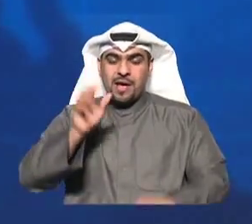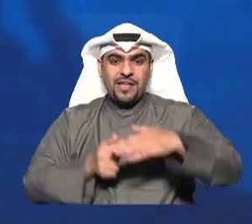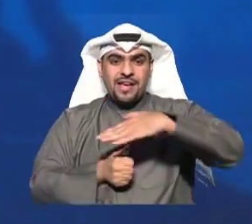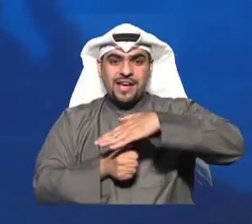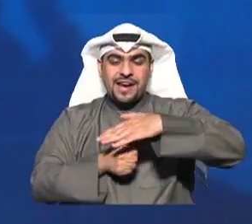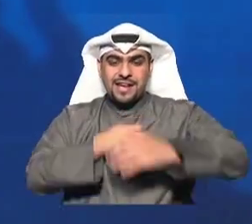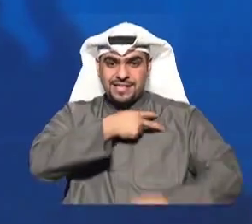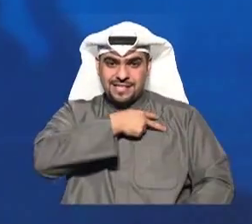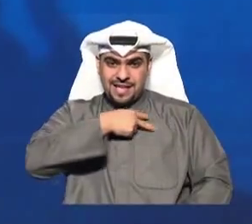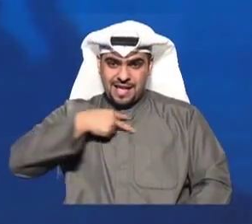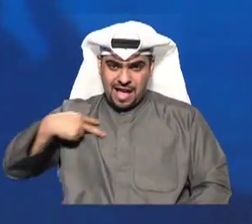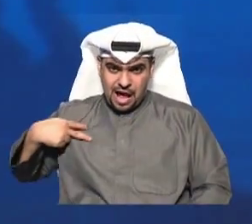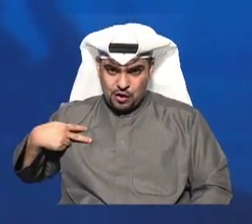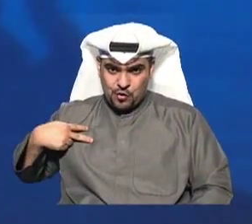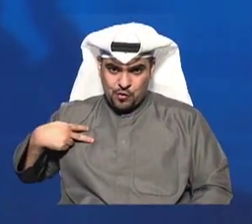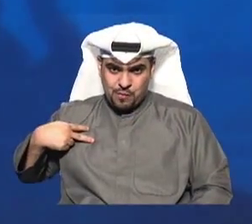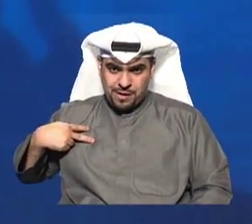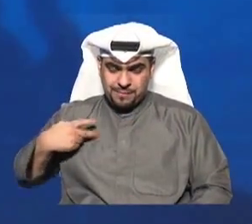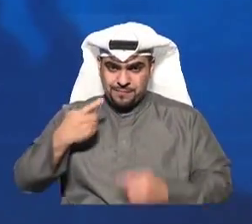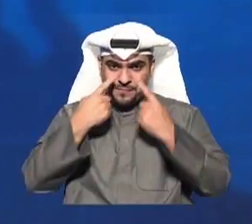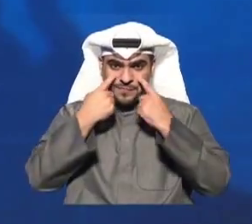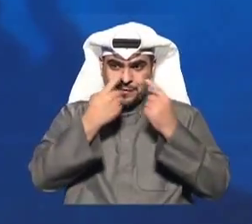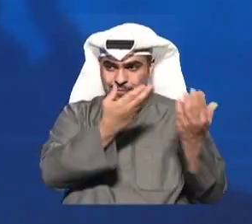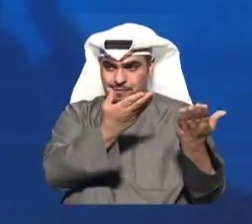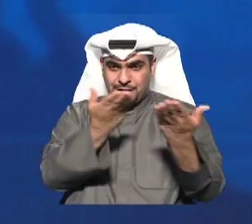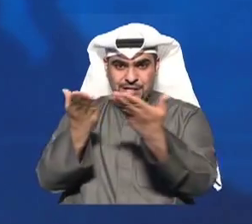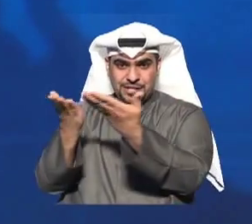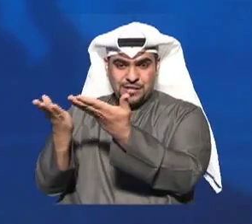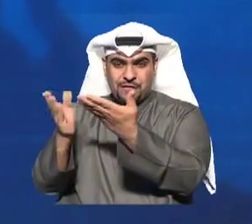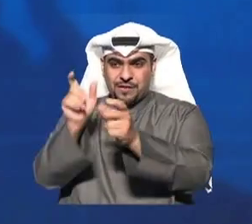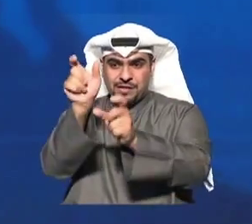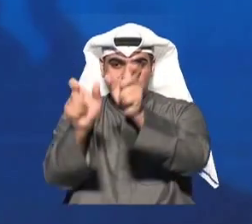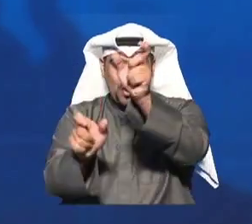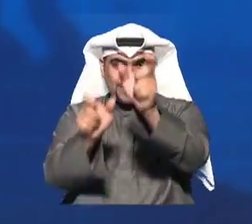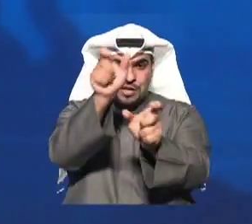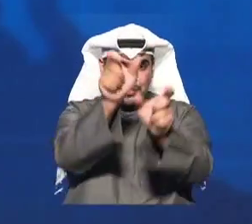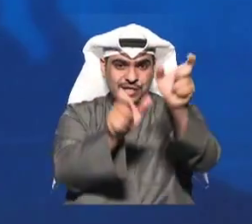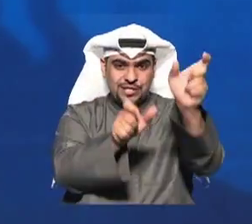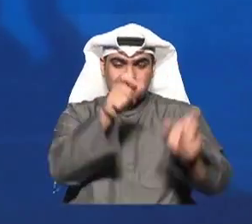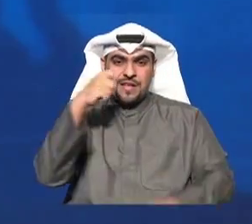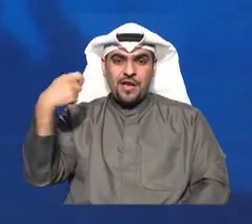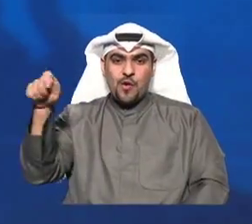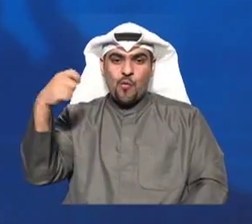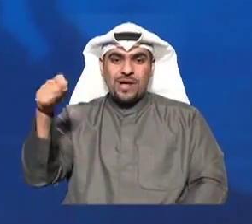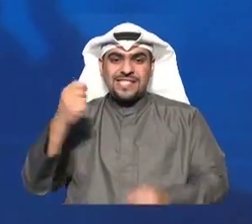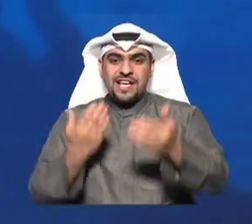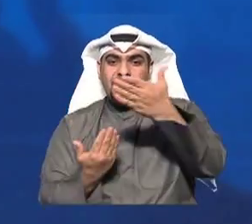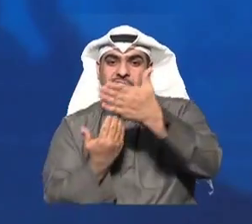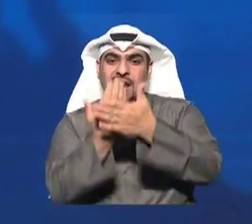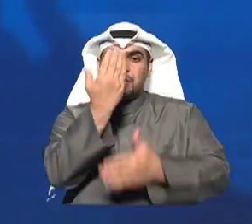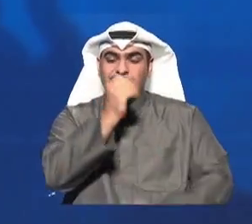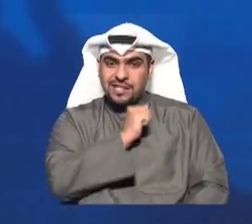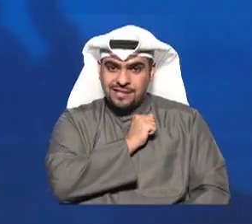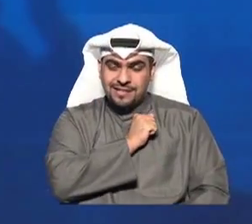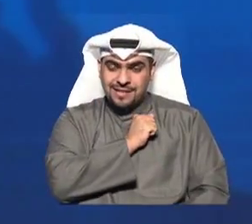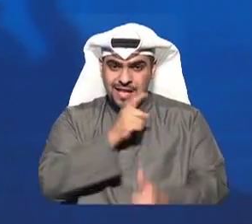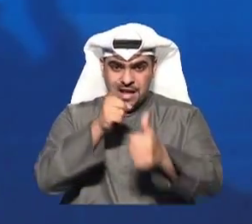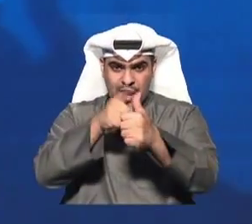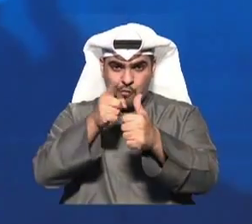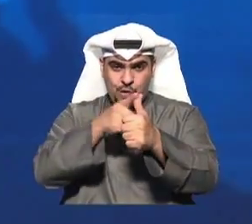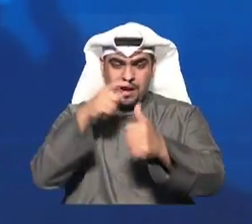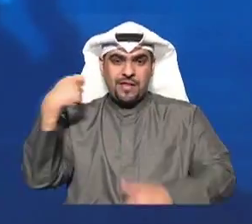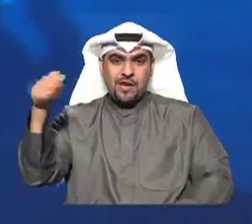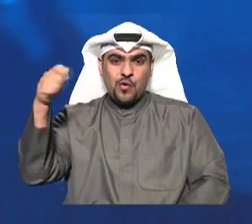الوزراء، حيث قدم لسموه كلا من مريم عقيل العقيل وزيرا للشؤون الاجتماعية ووزير دولة